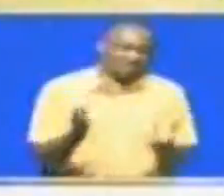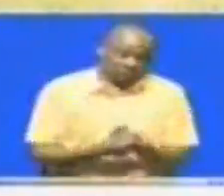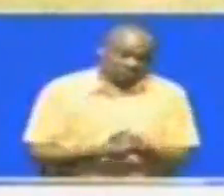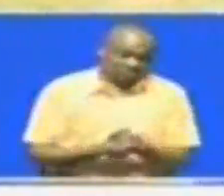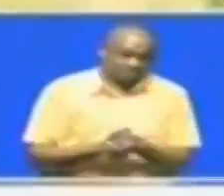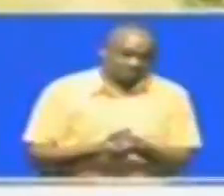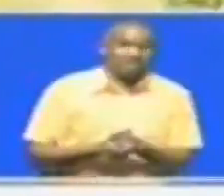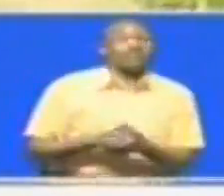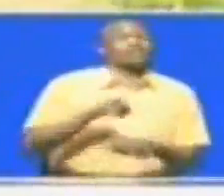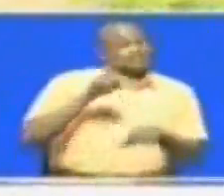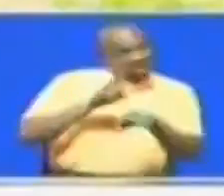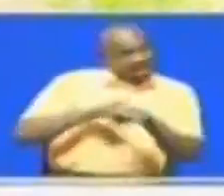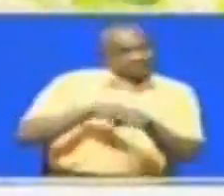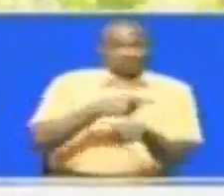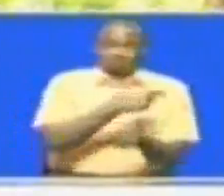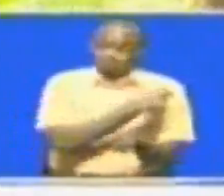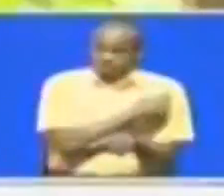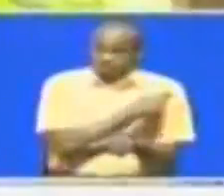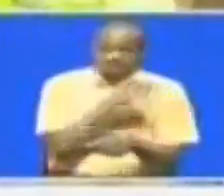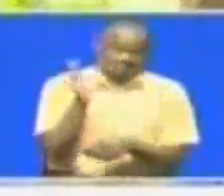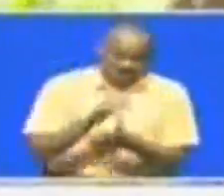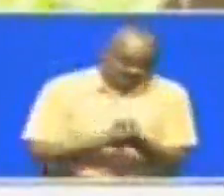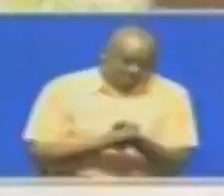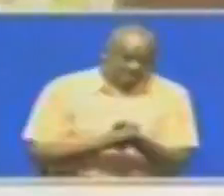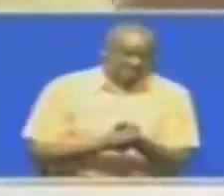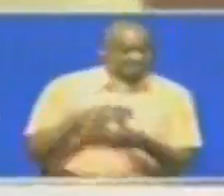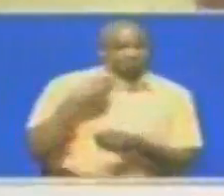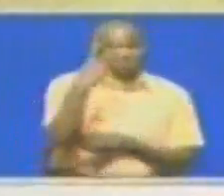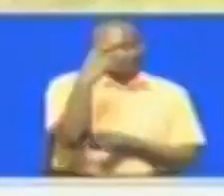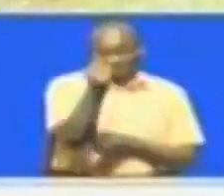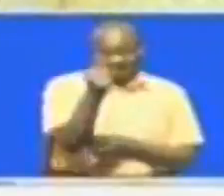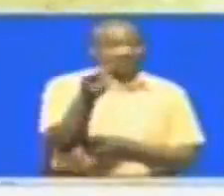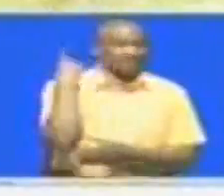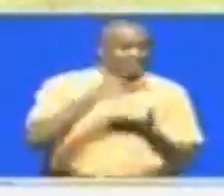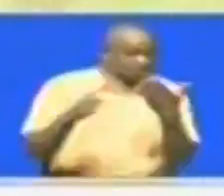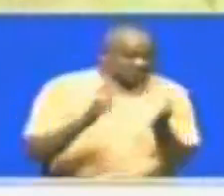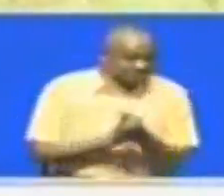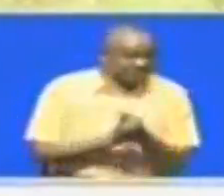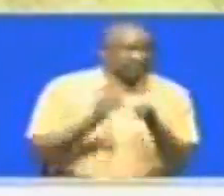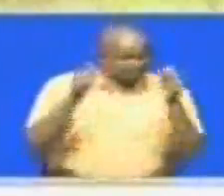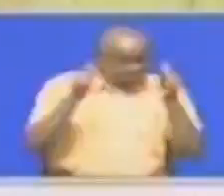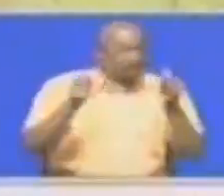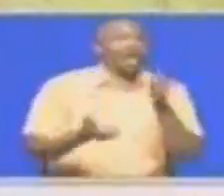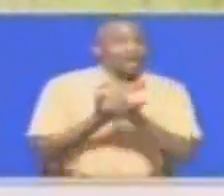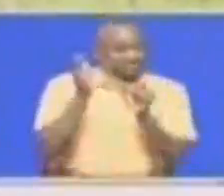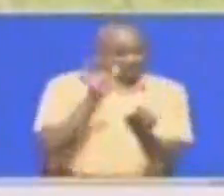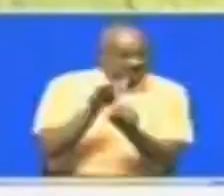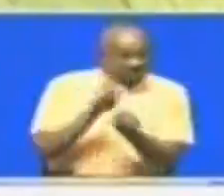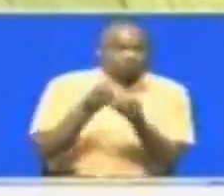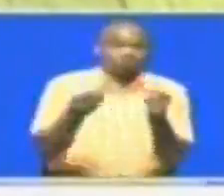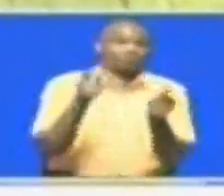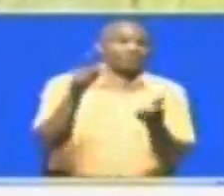Hata hivyo, kurejea kwa matabibu baada ya mgomo wa siku 25 wiki jana huenda kukasaidia pakubwa kabiliana na ugonjwa